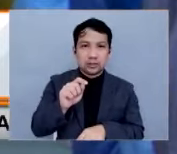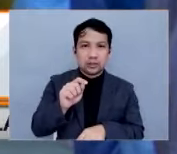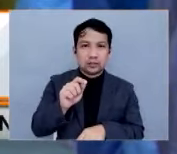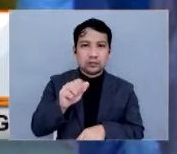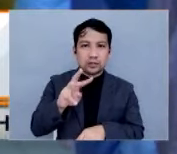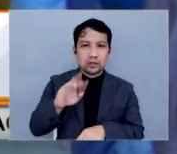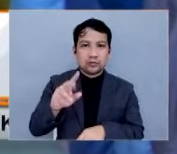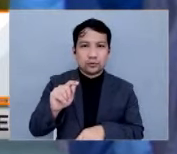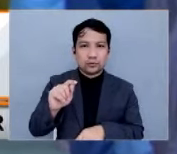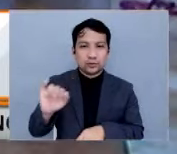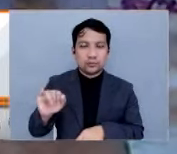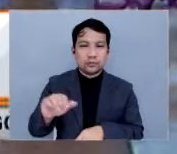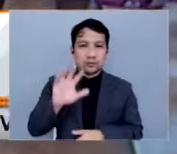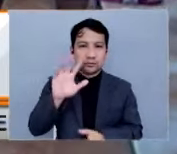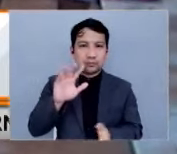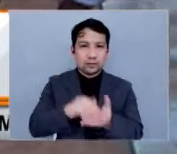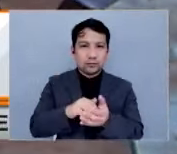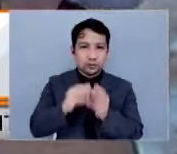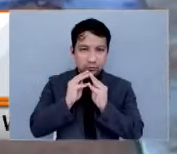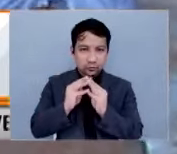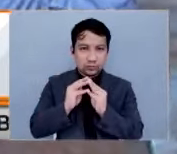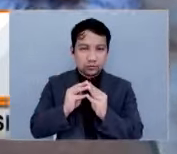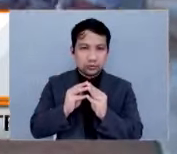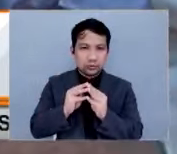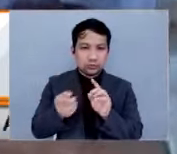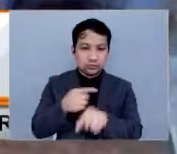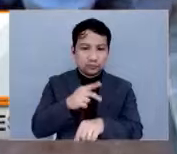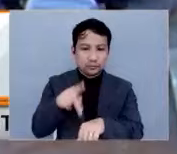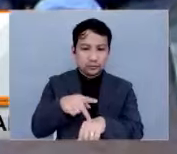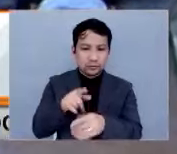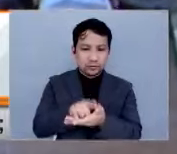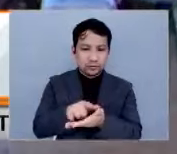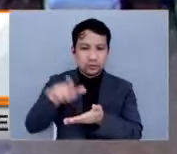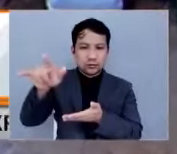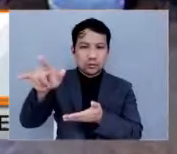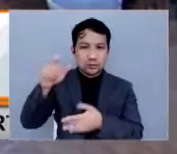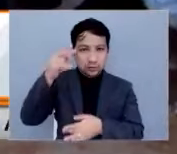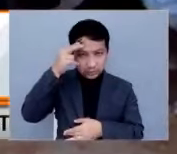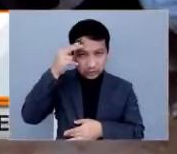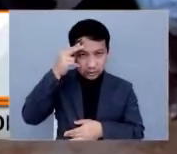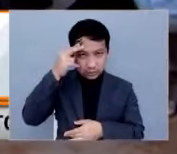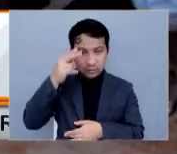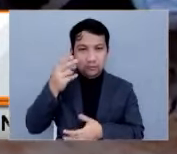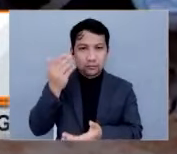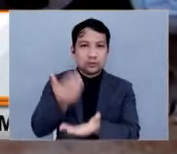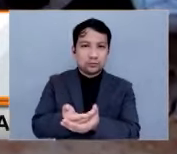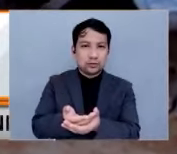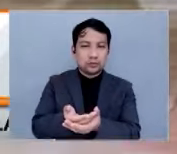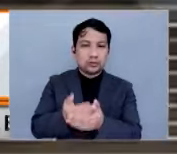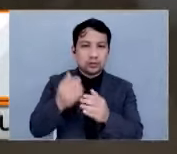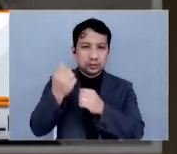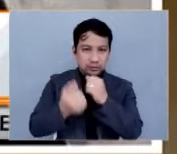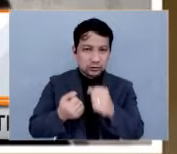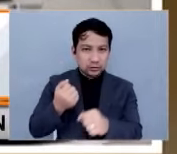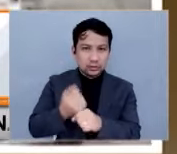higit 5,000 Muslim galing Pilipinas na pumunta ng Saudi Arabia para dumalo sa taon ng Hajj.